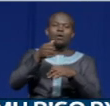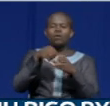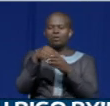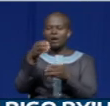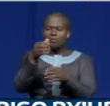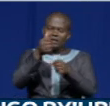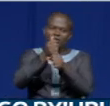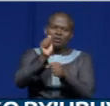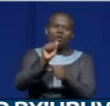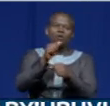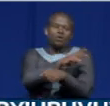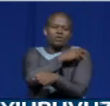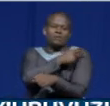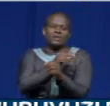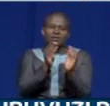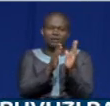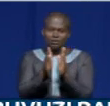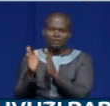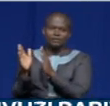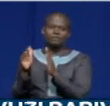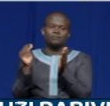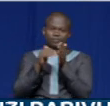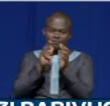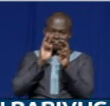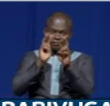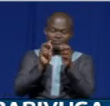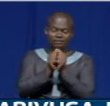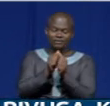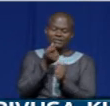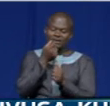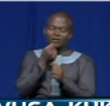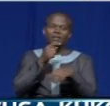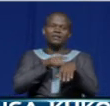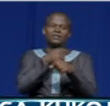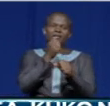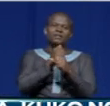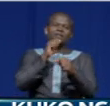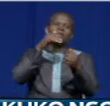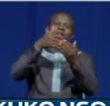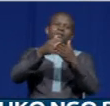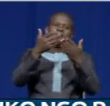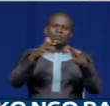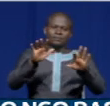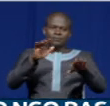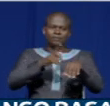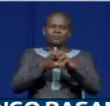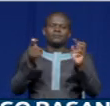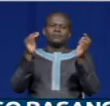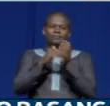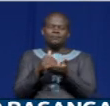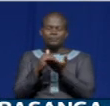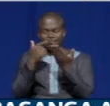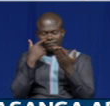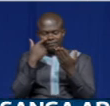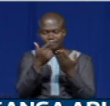iwukora cyangwa se farumasi iwutunganya bakareba uwo muti igihe wakorewe n'igihe uzarangirira ndetse